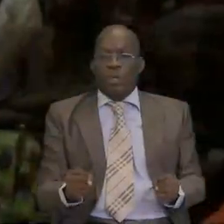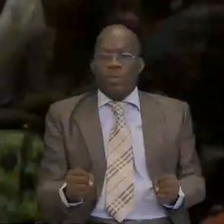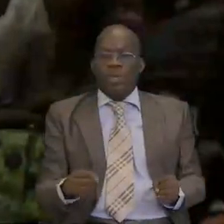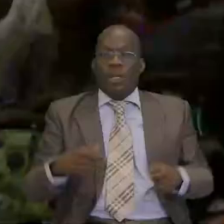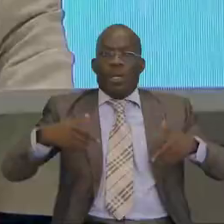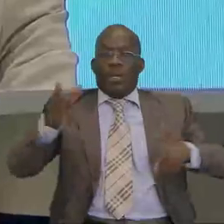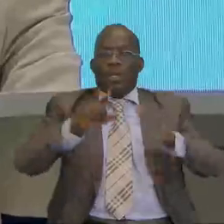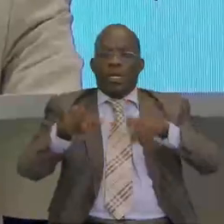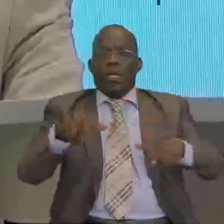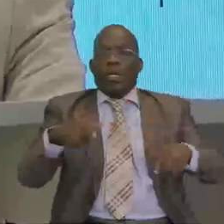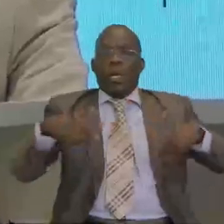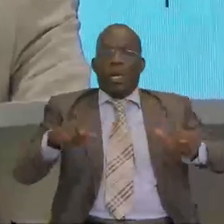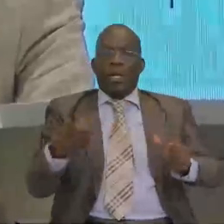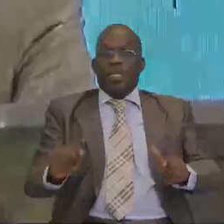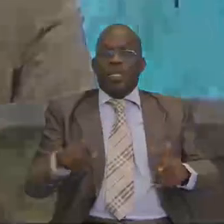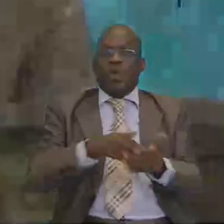Que le faible dise,